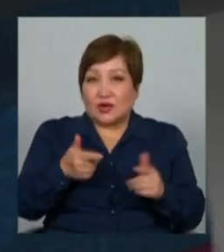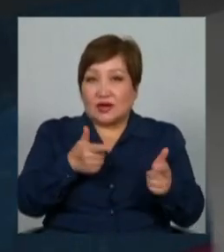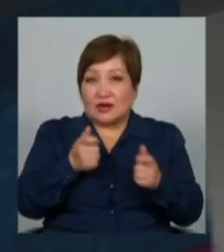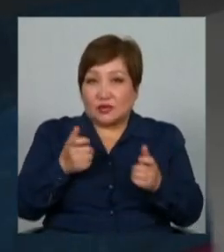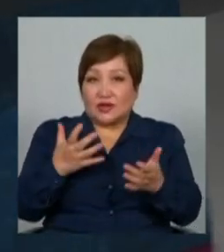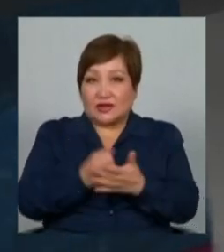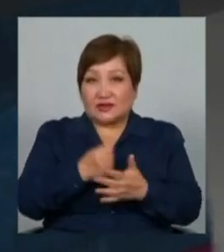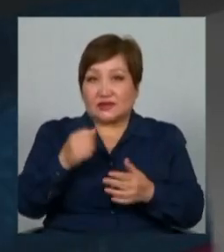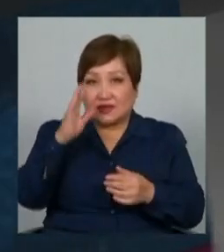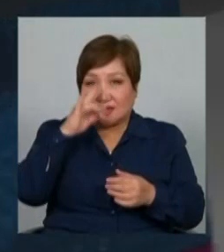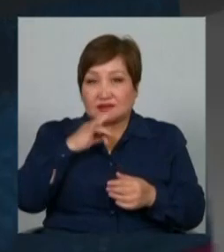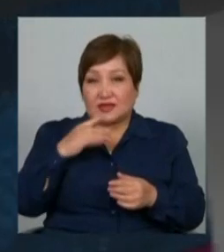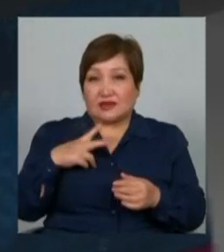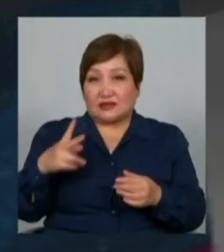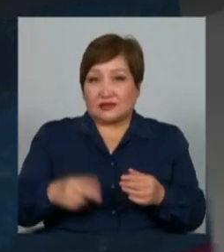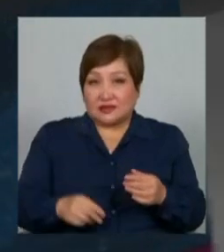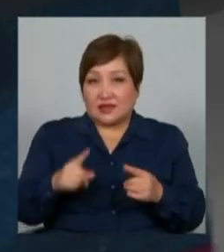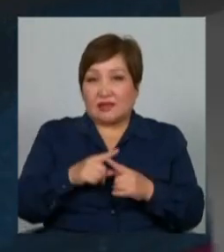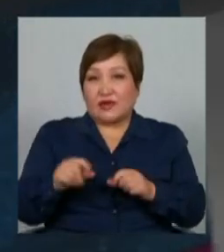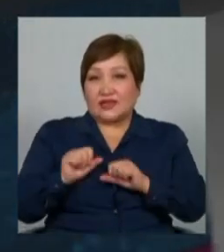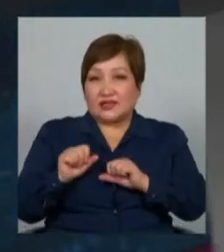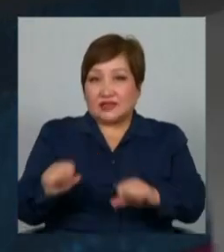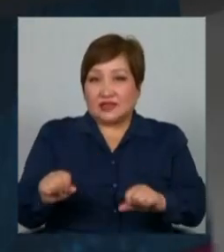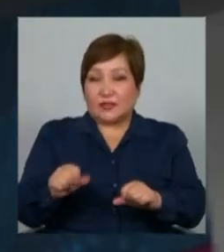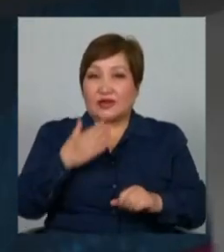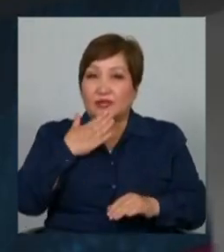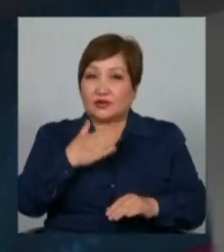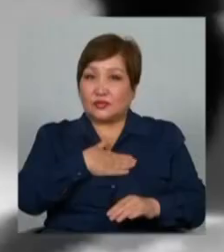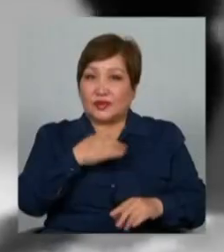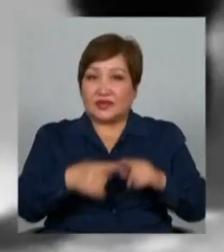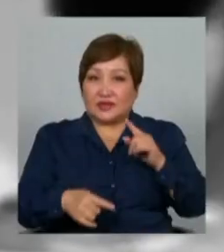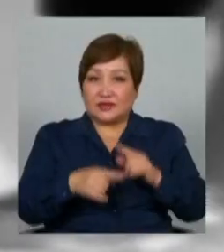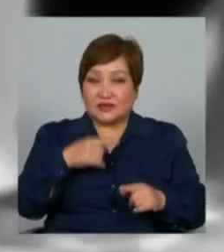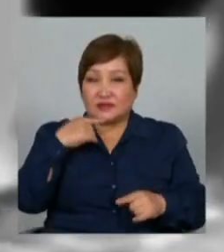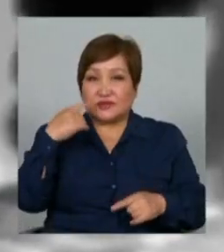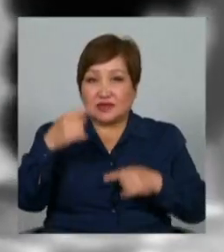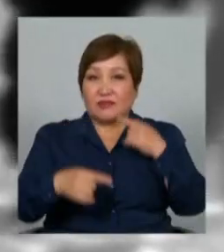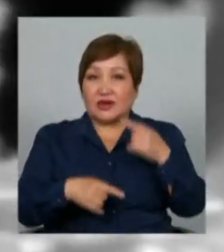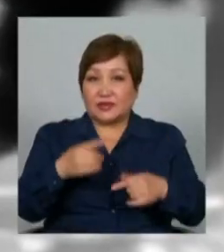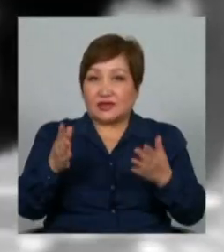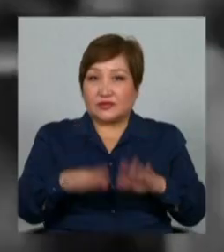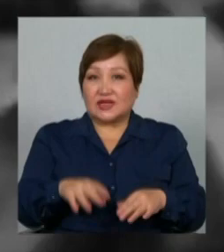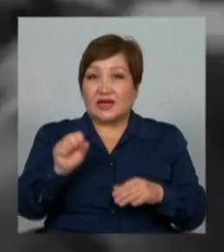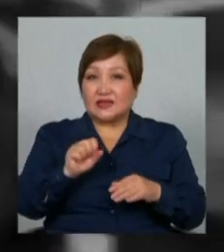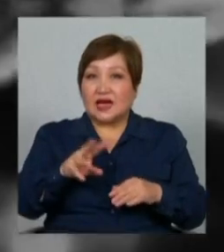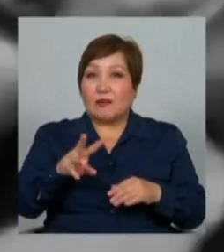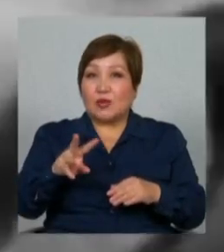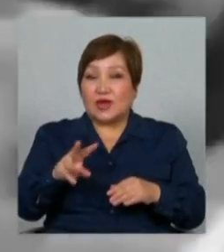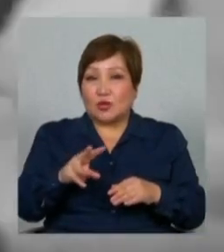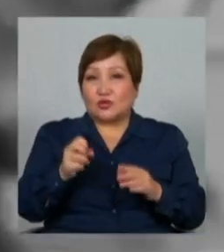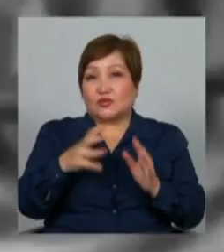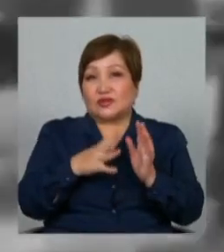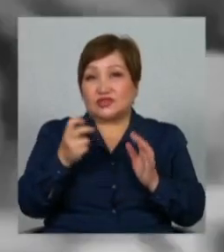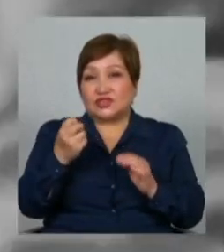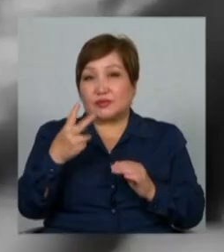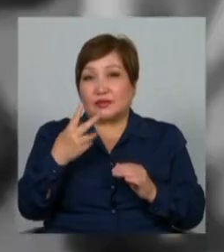болашаққа ерлік пен патриотизмнің мұрасын қалдырып кетті. Әлия Молдағұлова 1925 жылдың